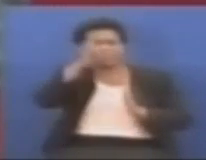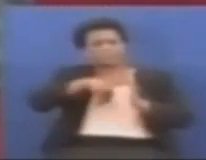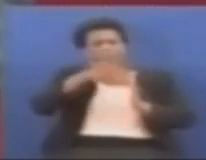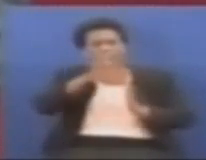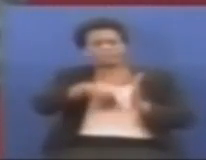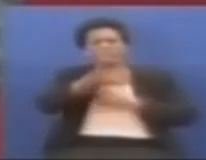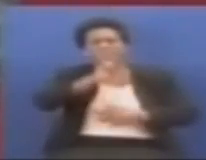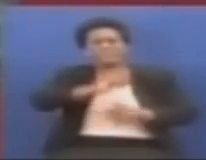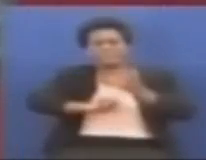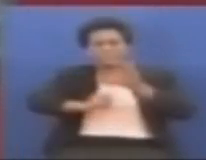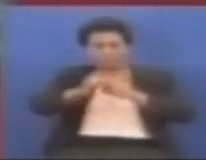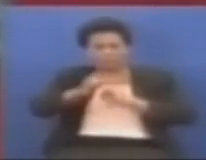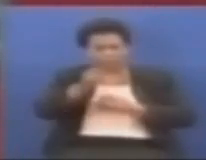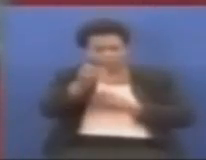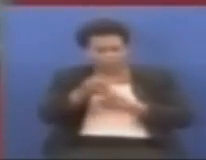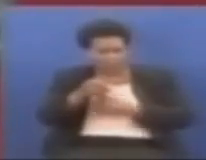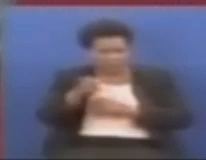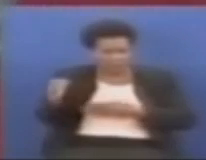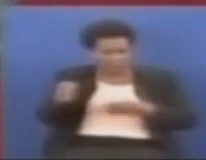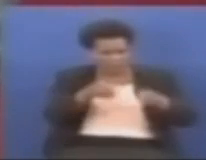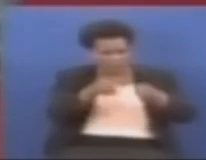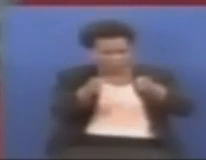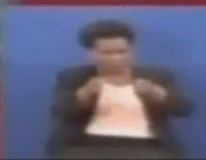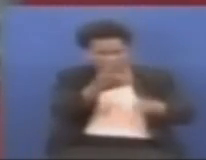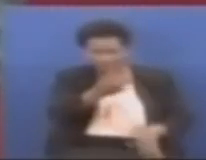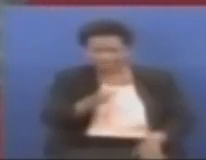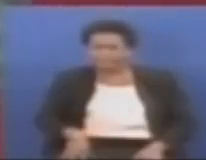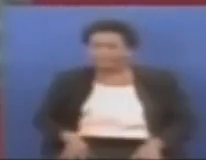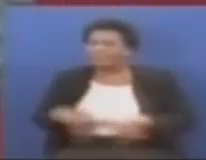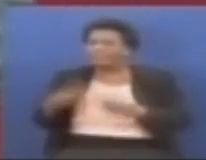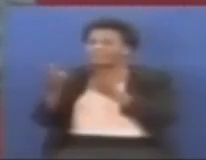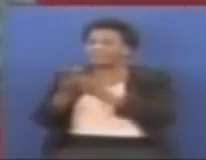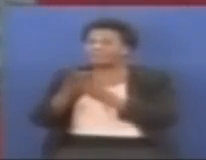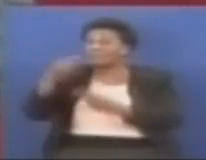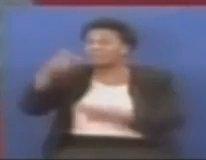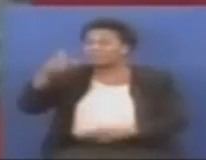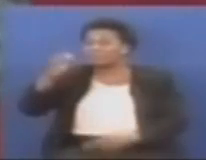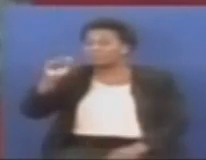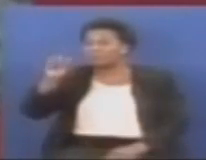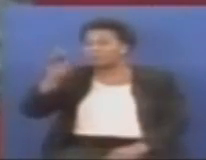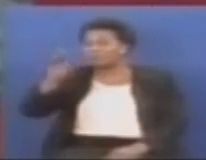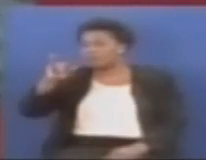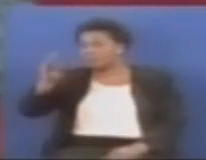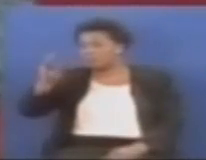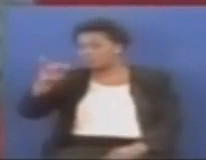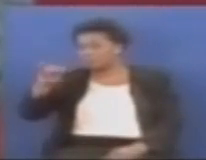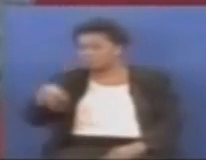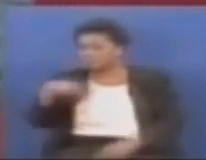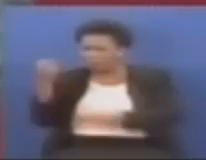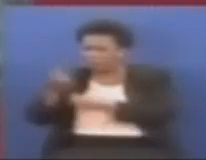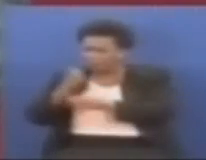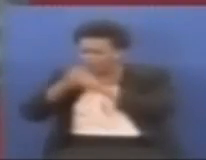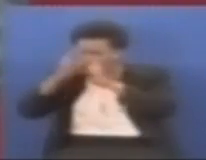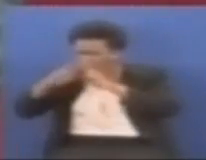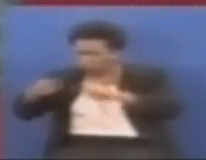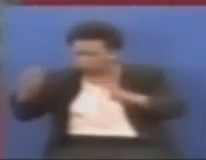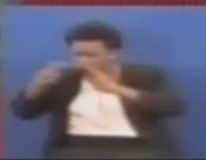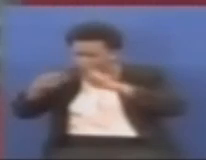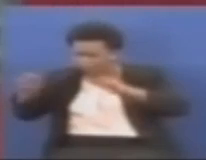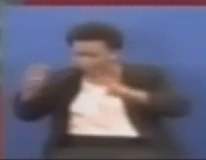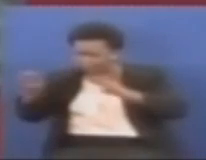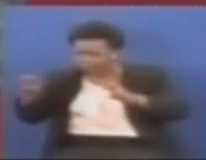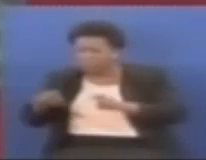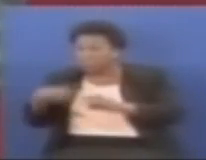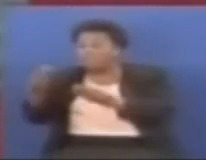ongezeko kubwa sana la mazalio ya mamba katika mto Ruvuma na kuleta athari kubwa sana kwa wananchi, je, Mheshimiwa Waziri yuko